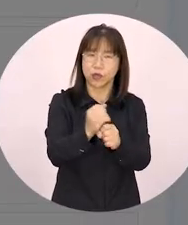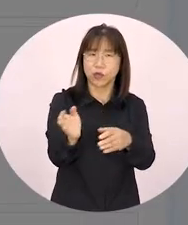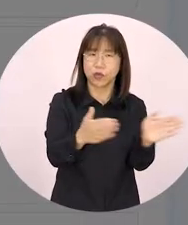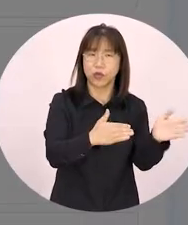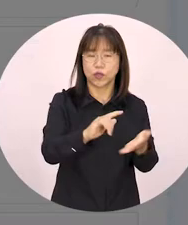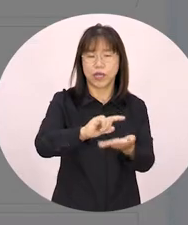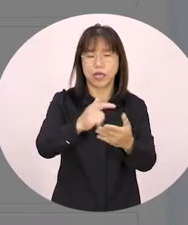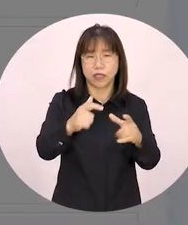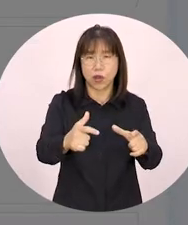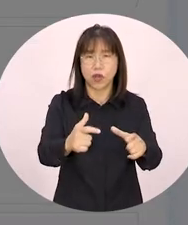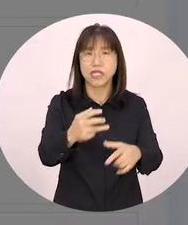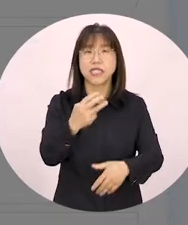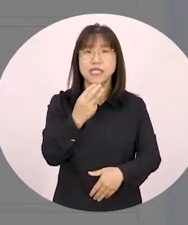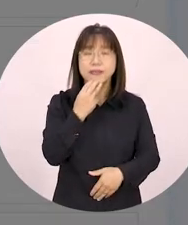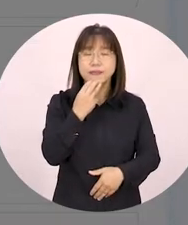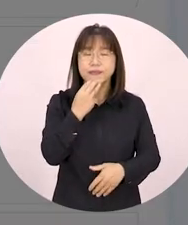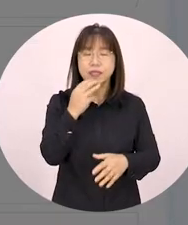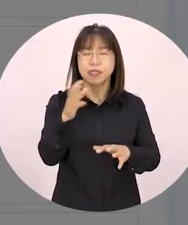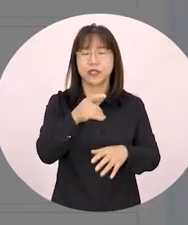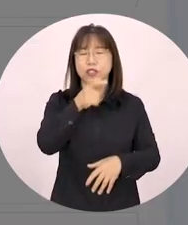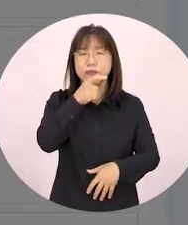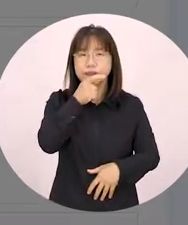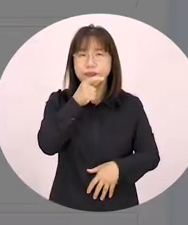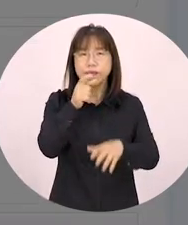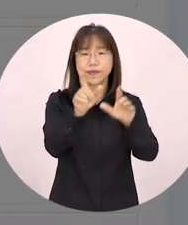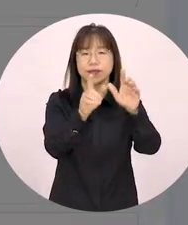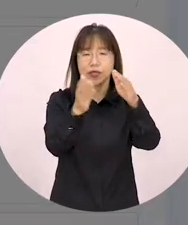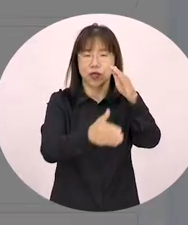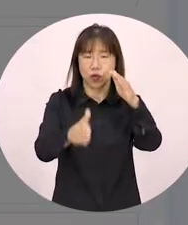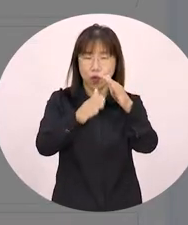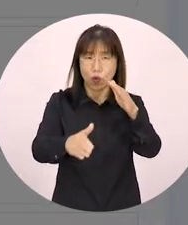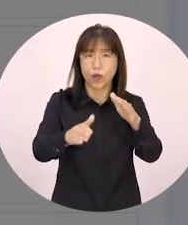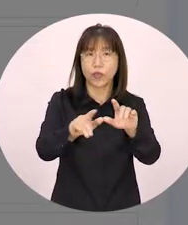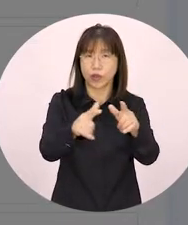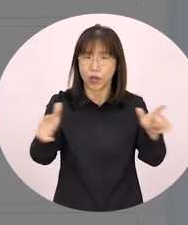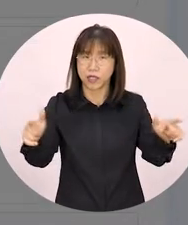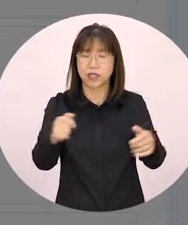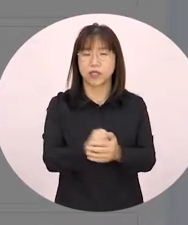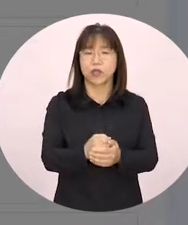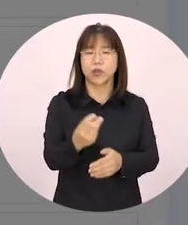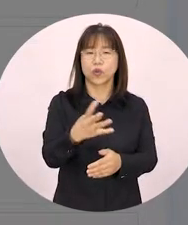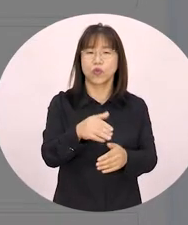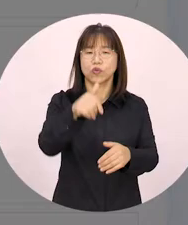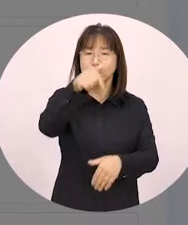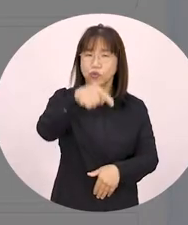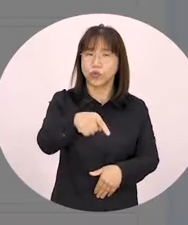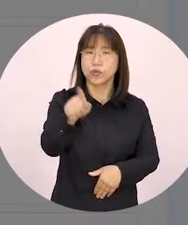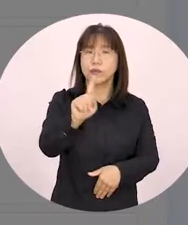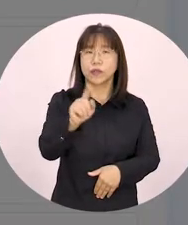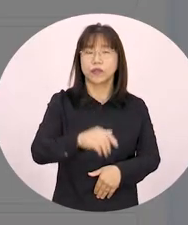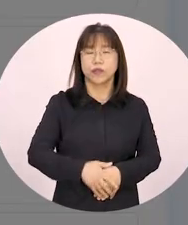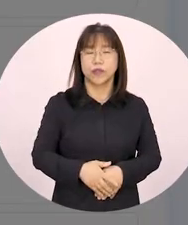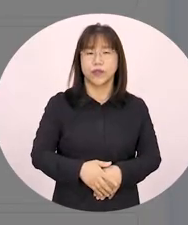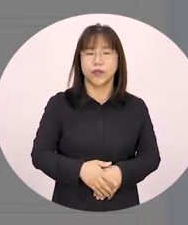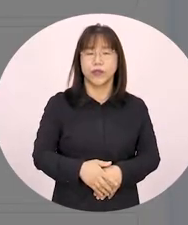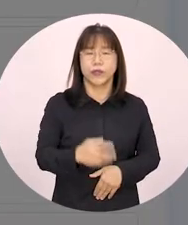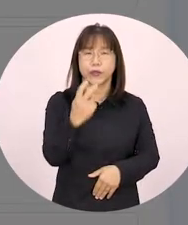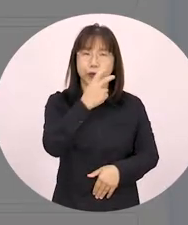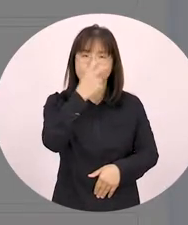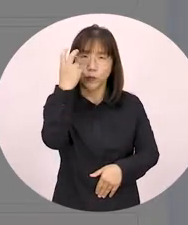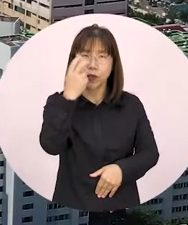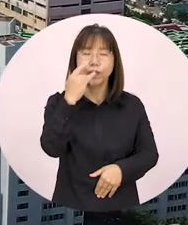만들어주세요, 강서 습지생태공원 시설 개선 등이 내년도 지역사회혁신계획과 연계한 9단위 계획형